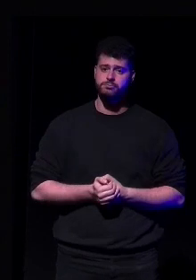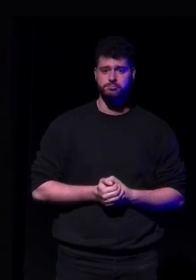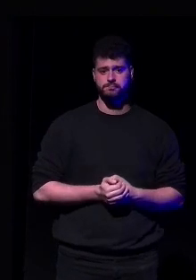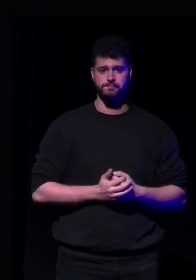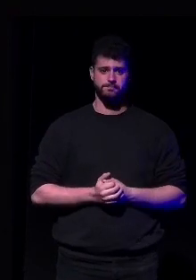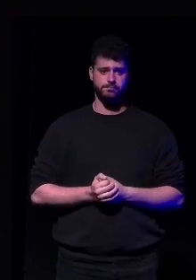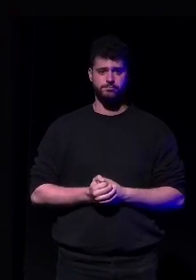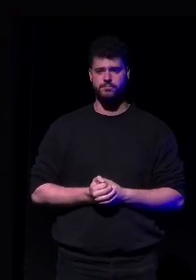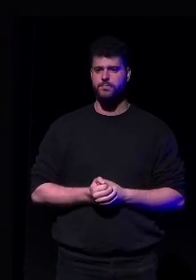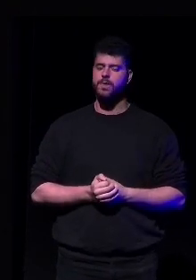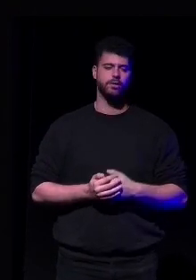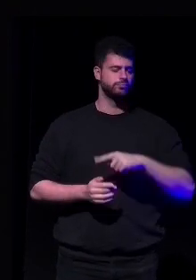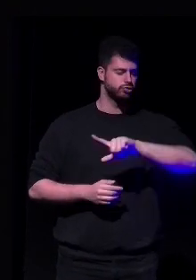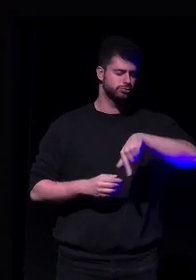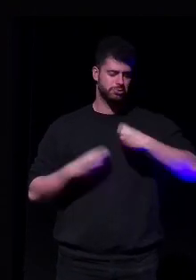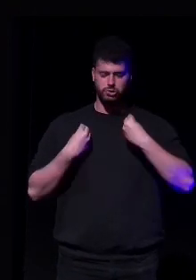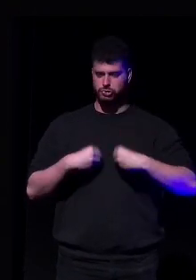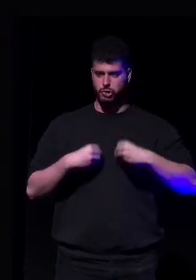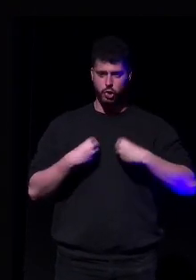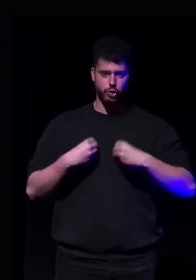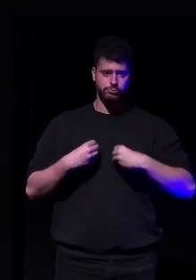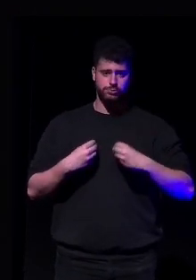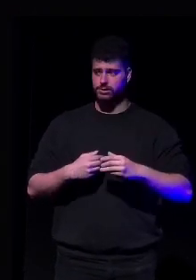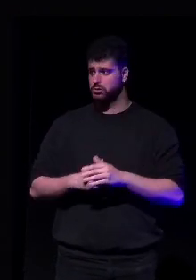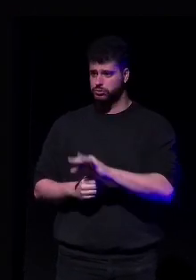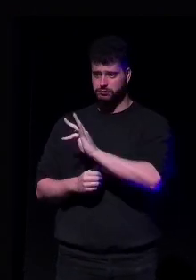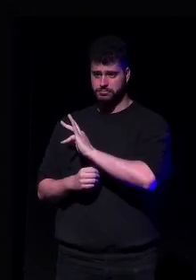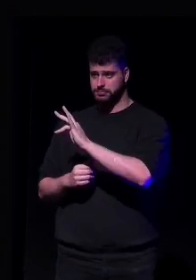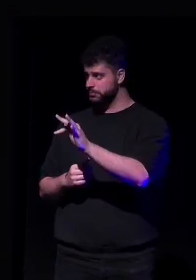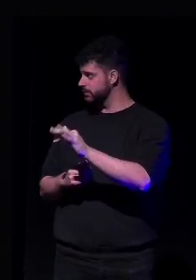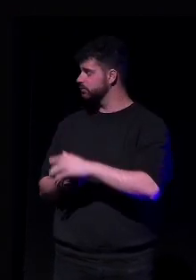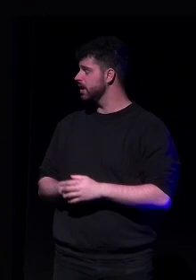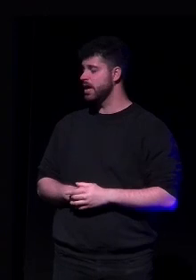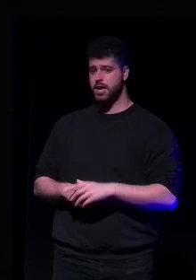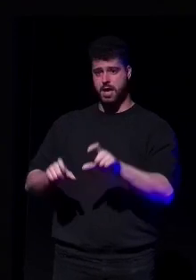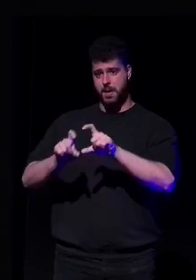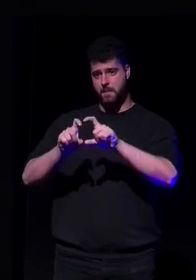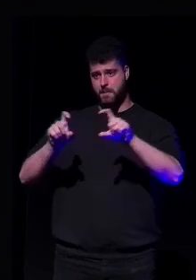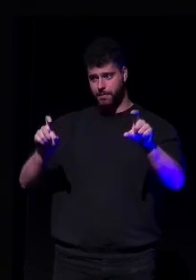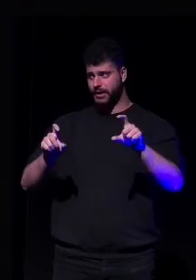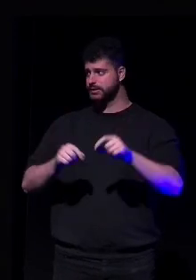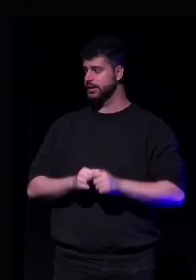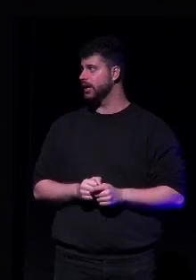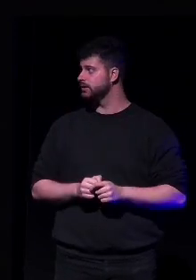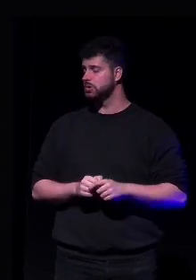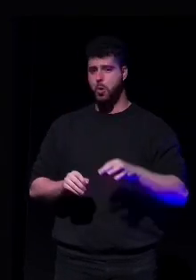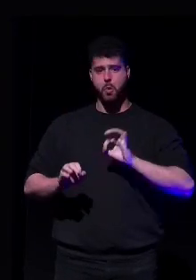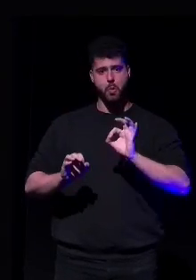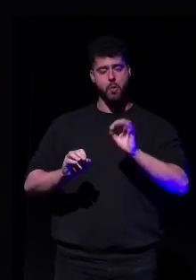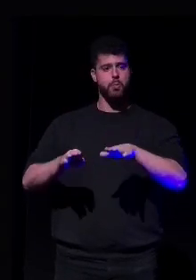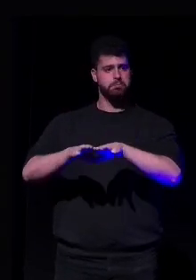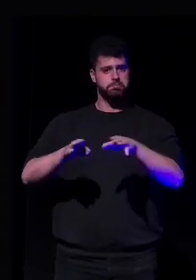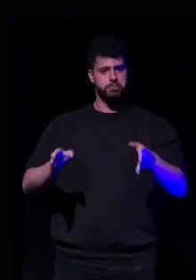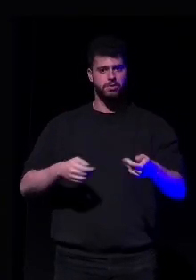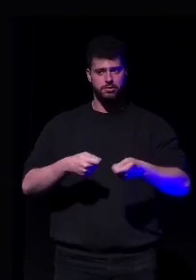amb aquest guardó. Ens fa molta il·lusió prendre el relleu d'altres empreses, entitats i ens públics en general que